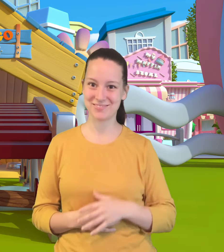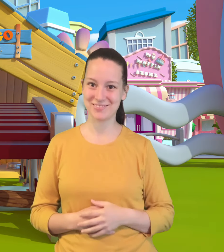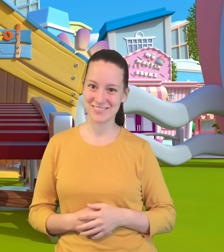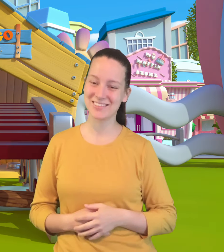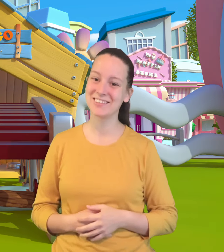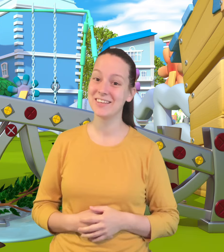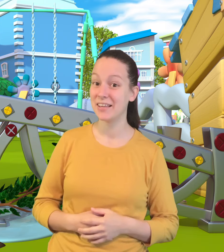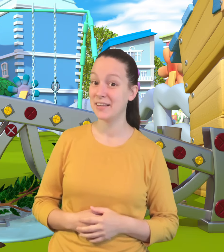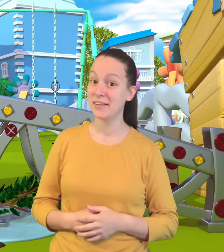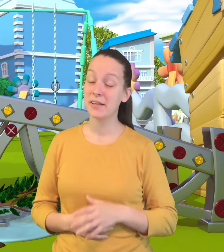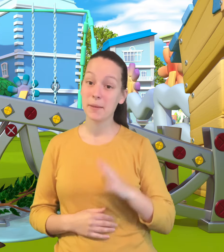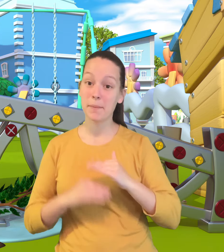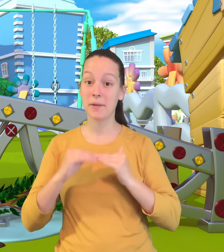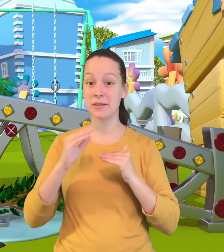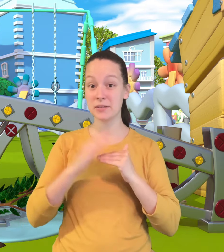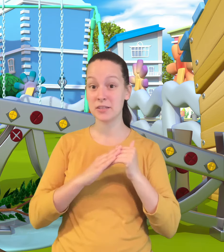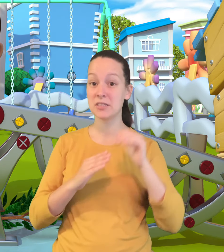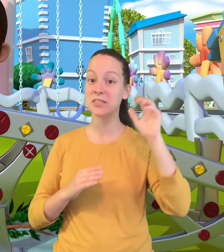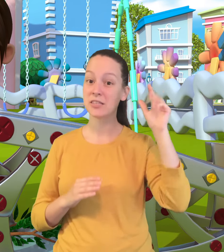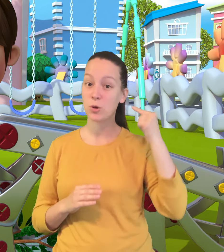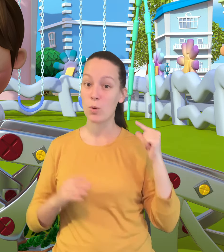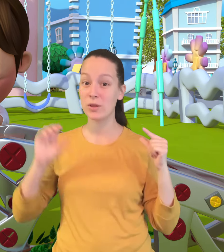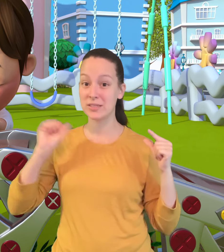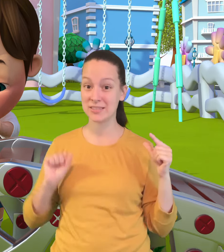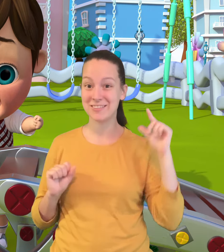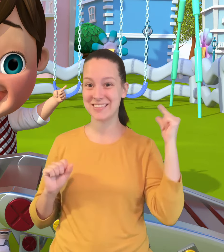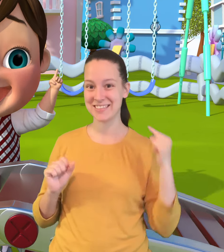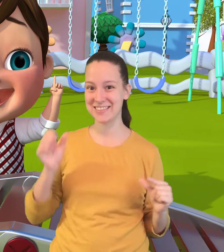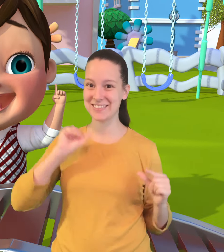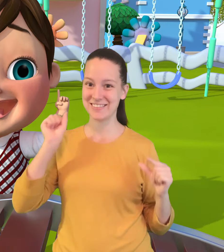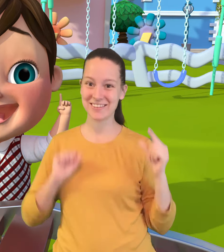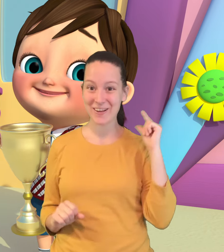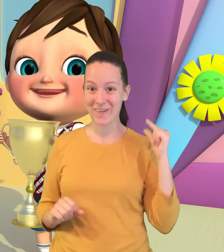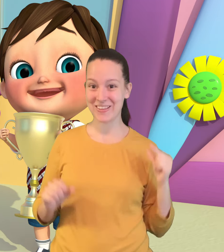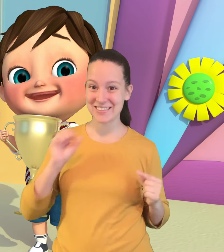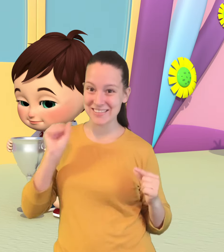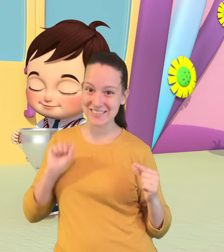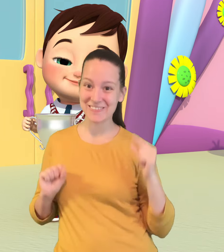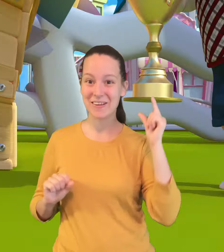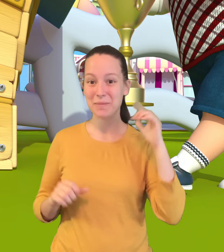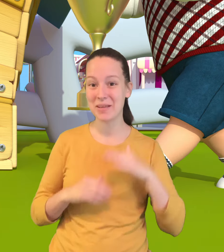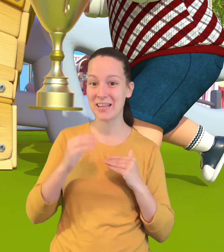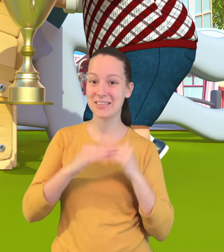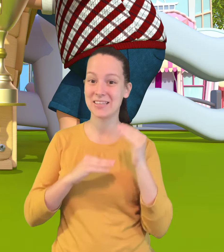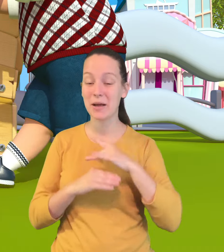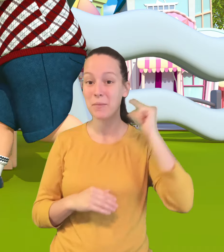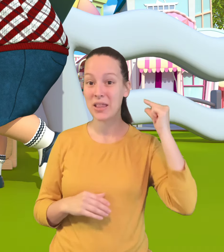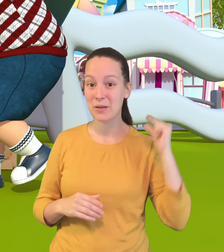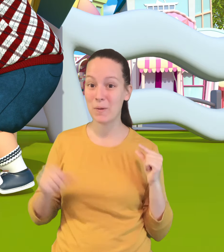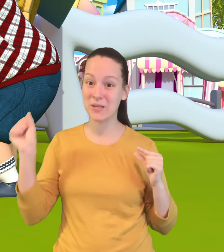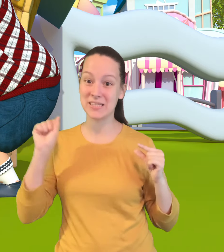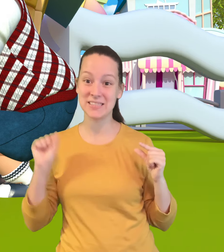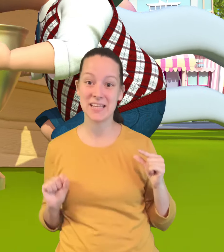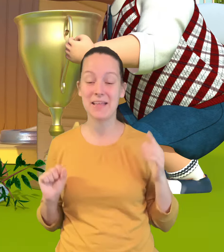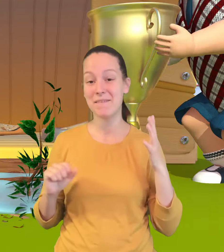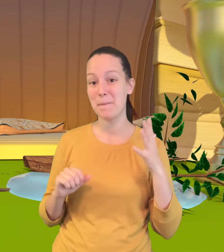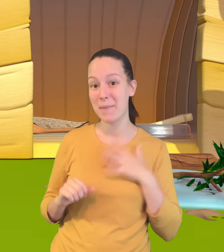ましょうヒト銀でかけろかけろかけろ金と銀で